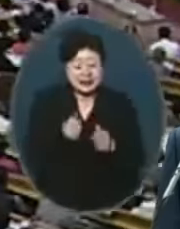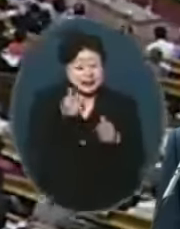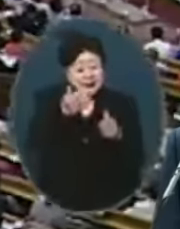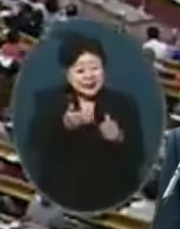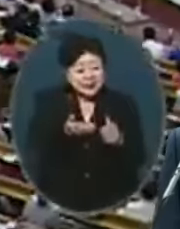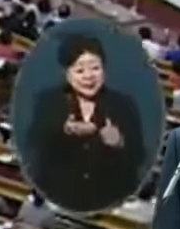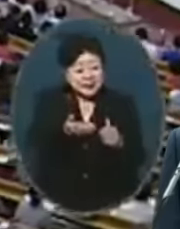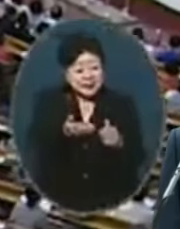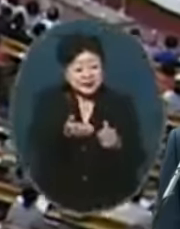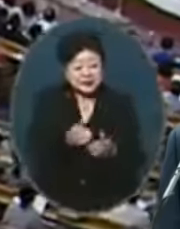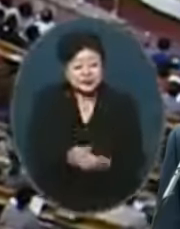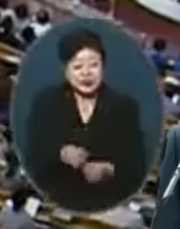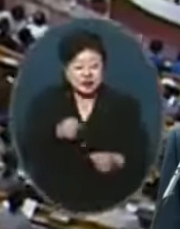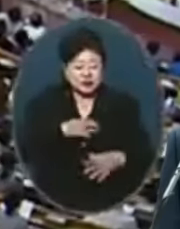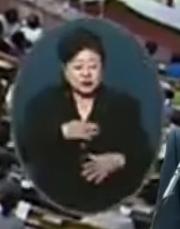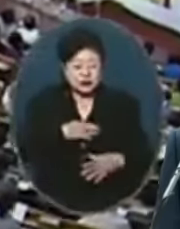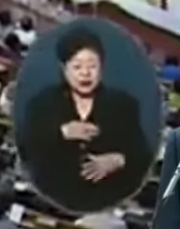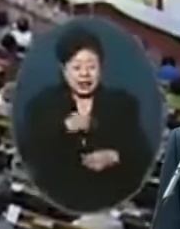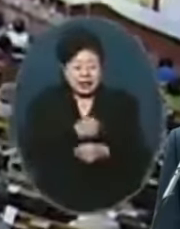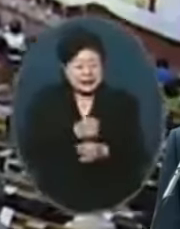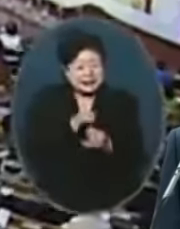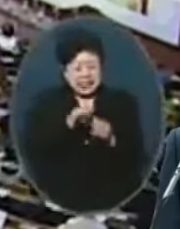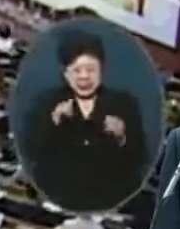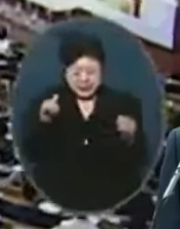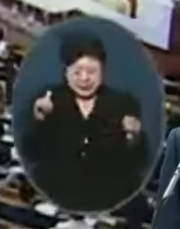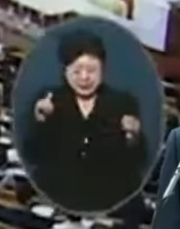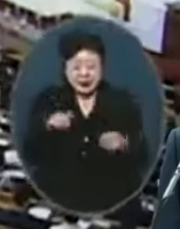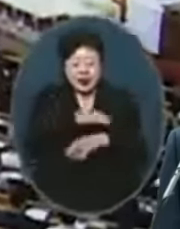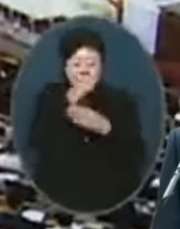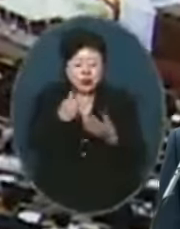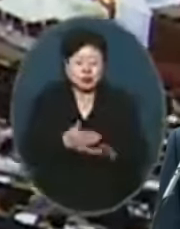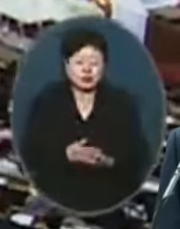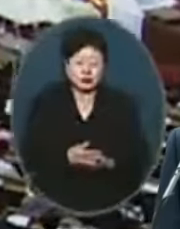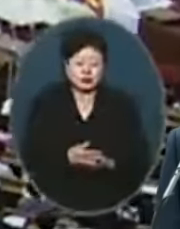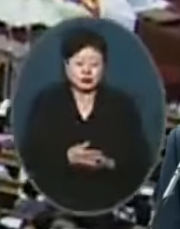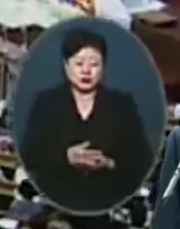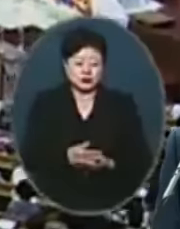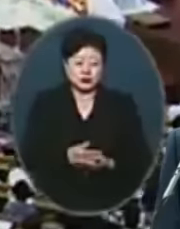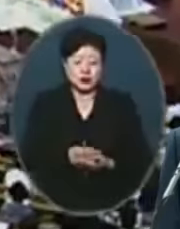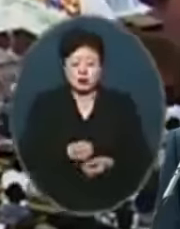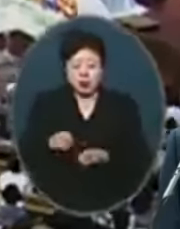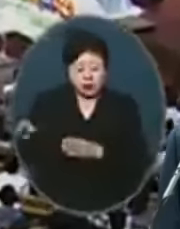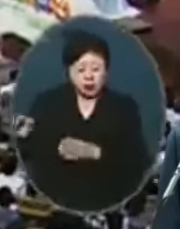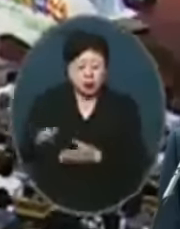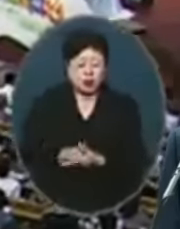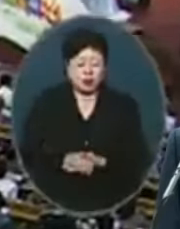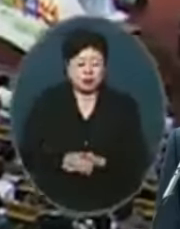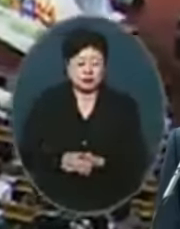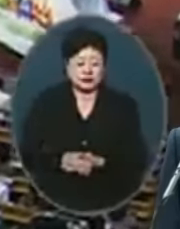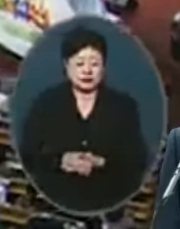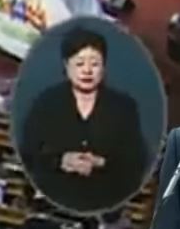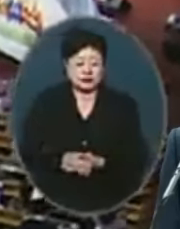하나님께서 두려워하는 사람은 다 버리되